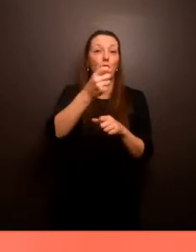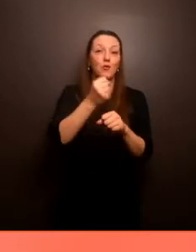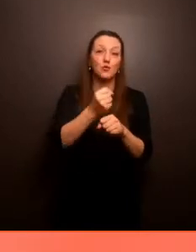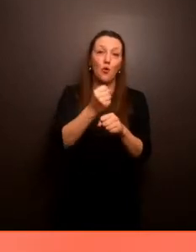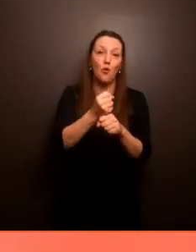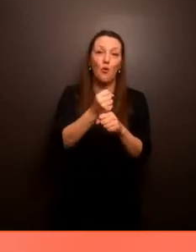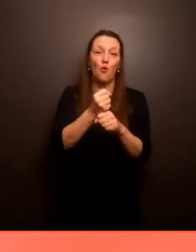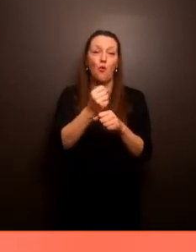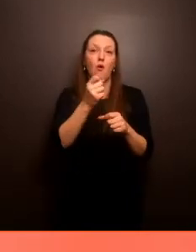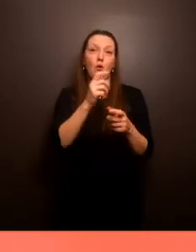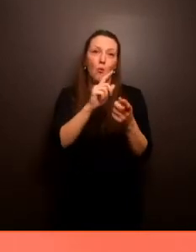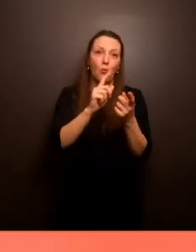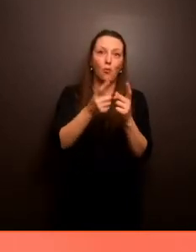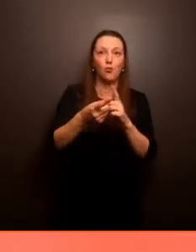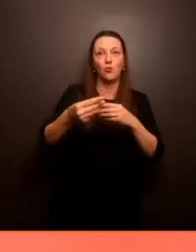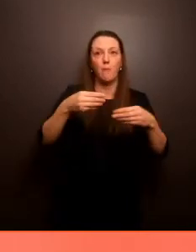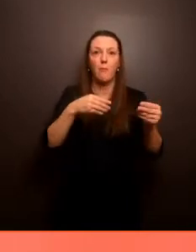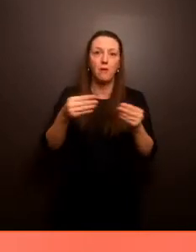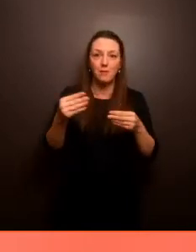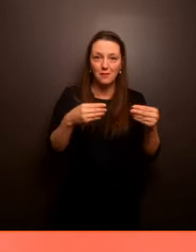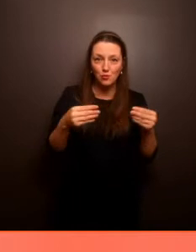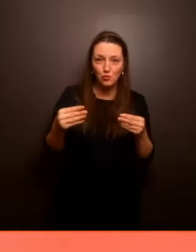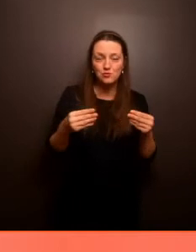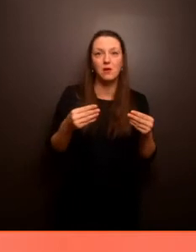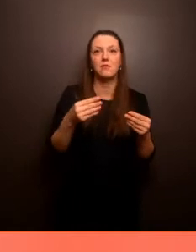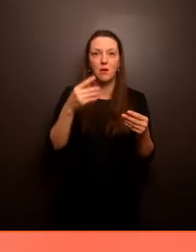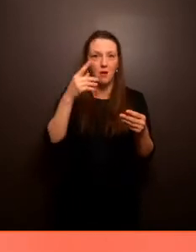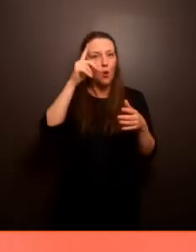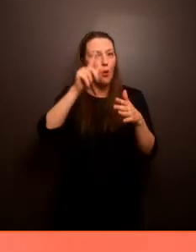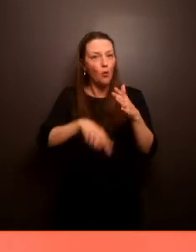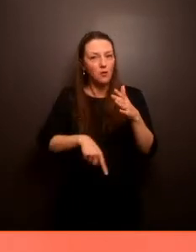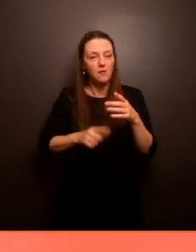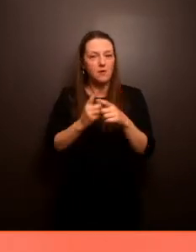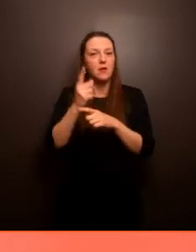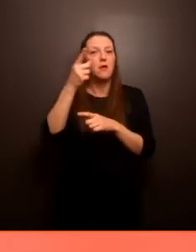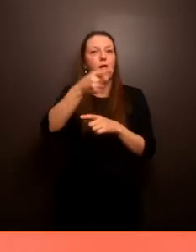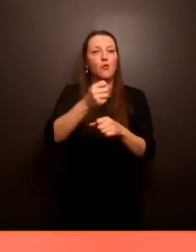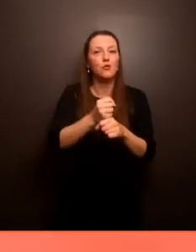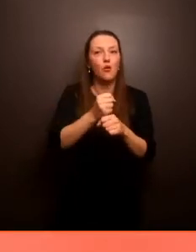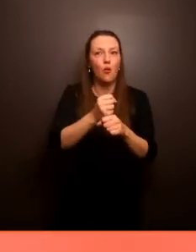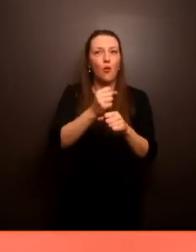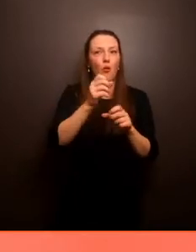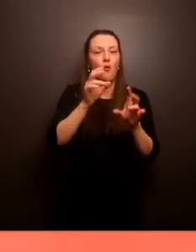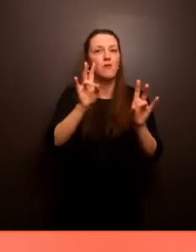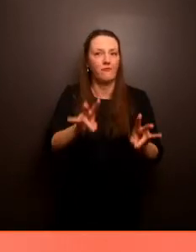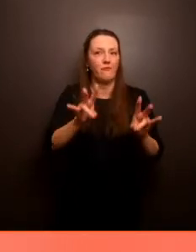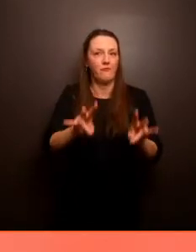kaugtööga seotud painlikust ja kaugtöö sellist osalist jätkumist ka COVID-i järgsel ajal.